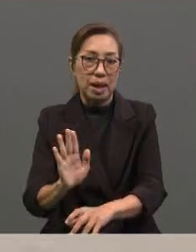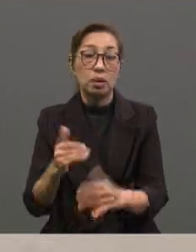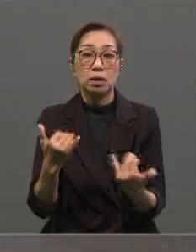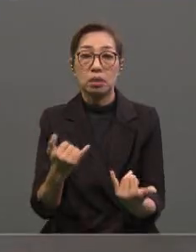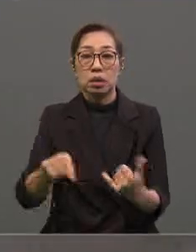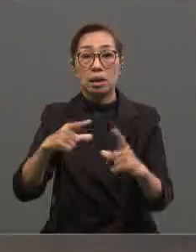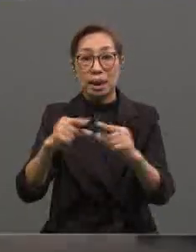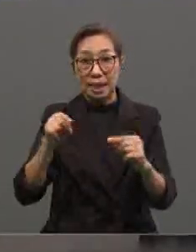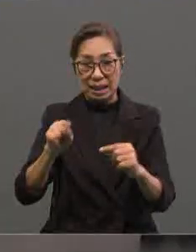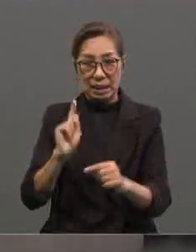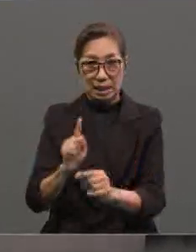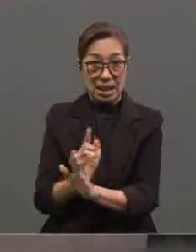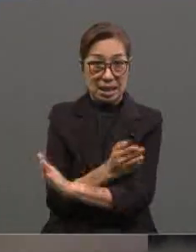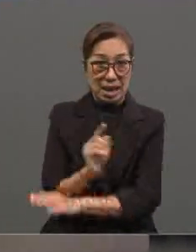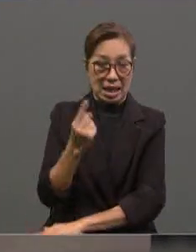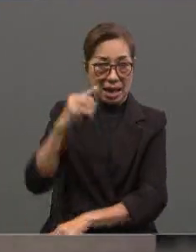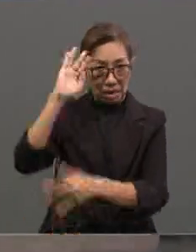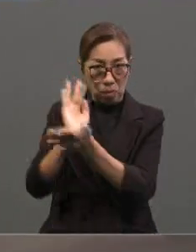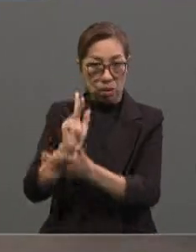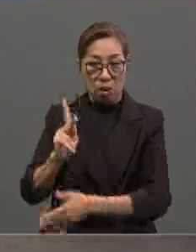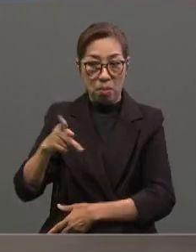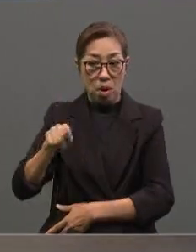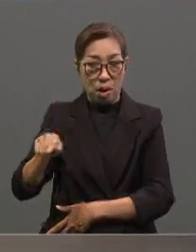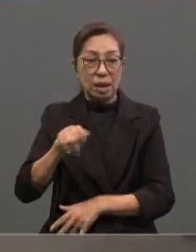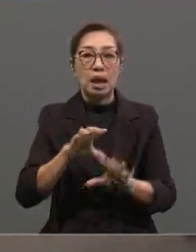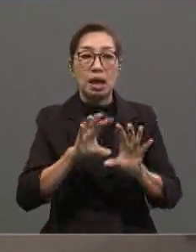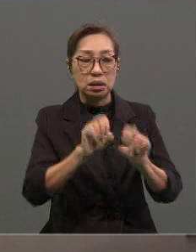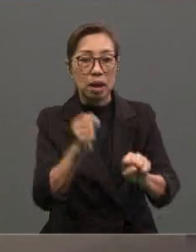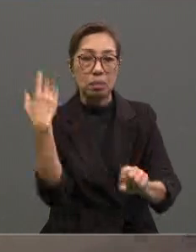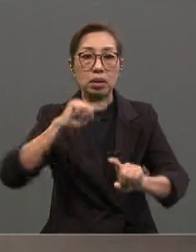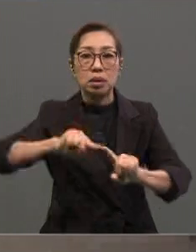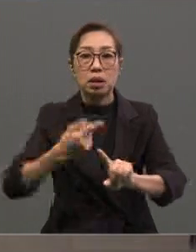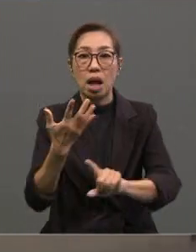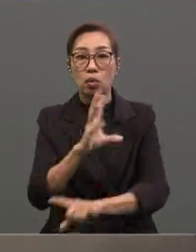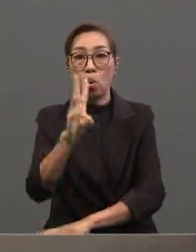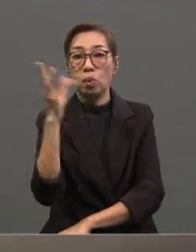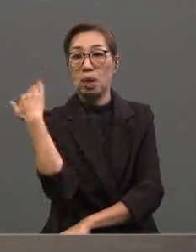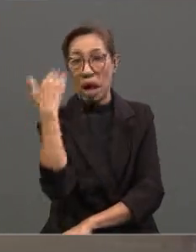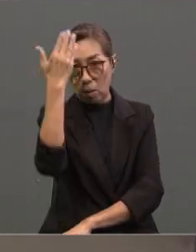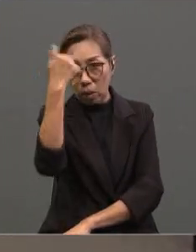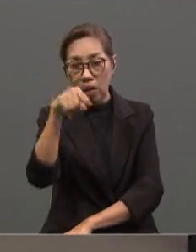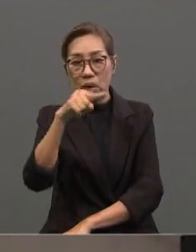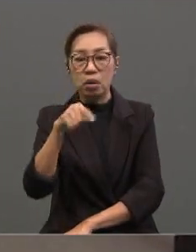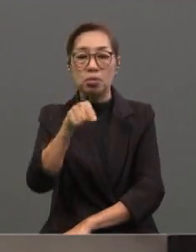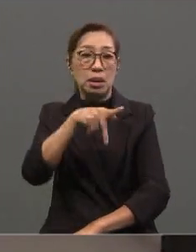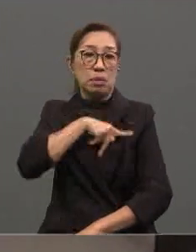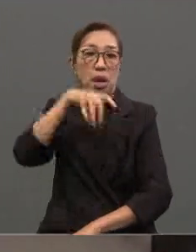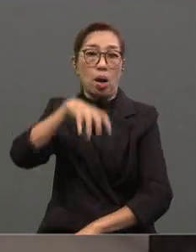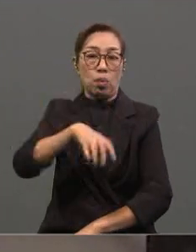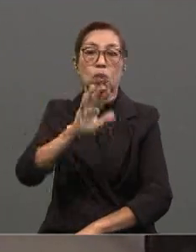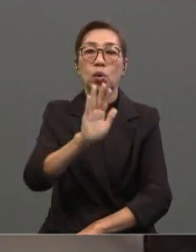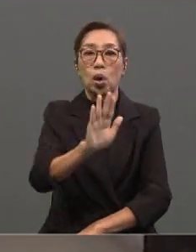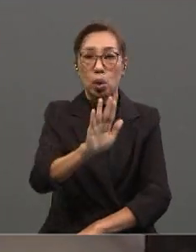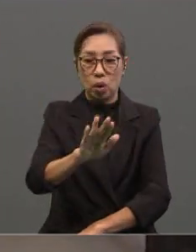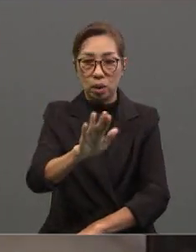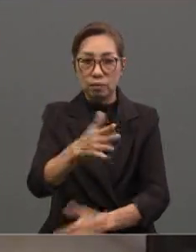นี้ครับตำรวจกองปราบปรามได้จับกุมผู้ต้องหาทั้ง 3คนเมื่อวันที่ 6พฤษภาคมที่ผ่านมาหลังจากรับการประสานจากสำนักงานพระ